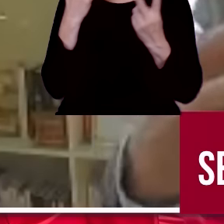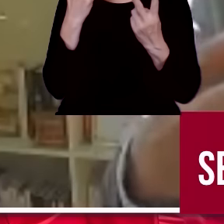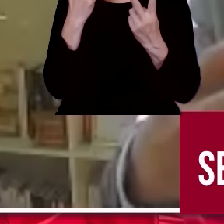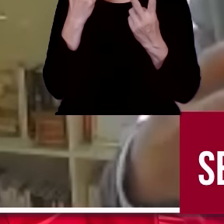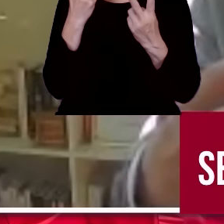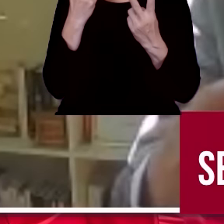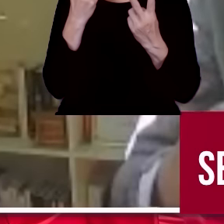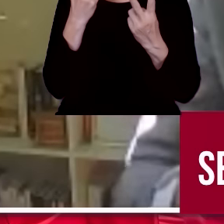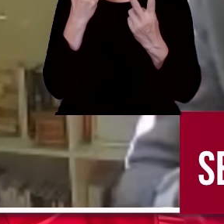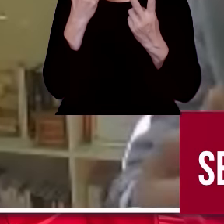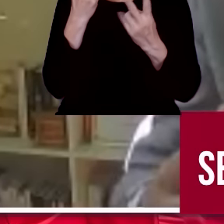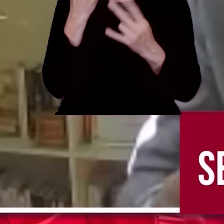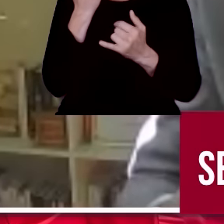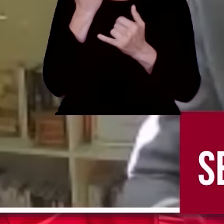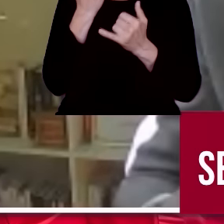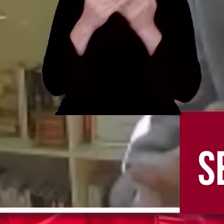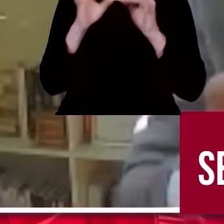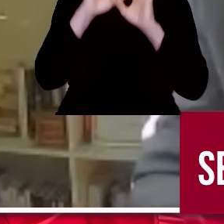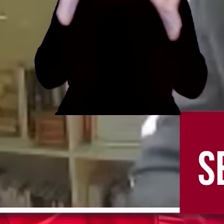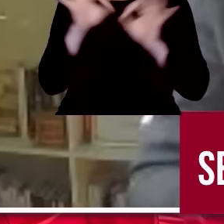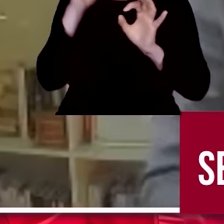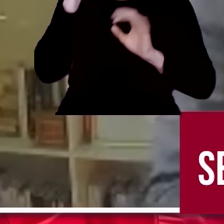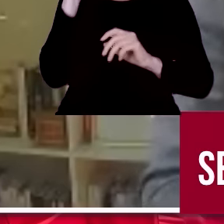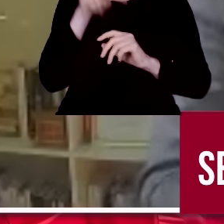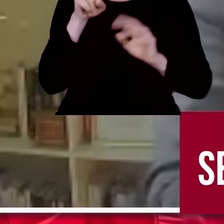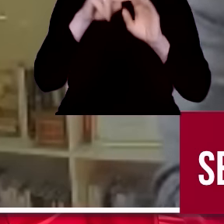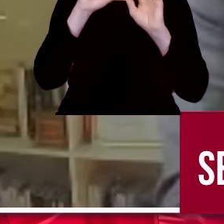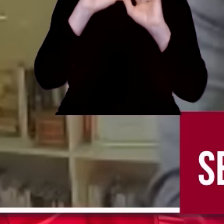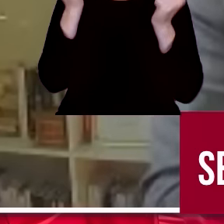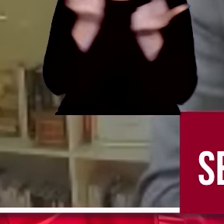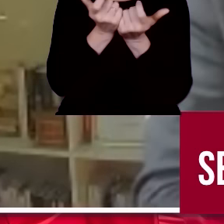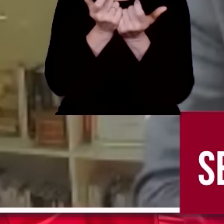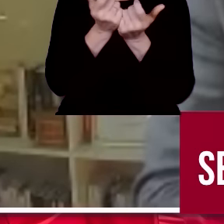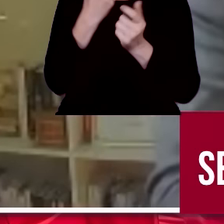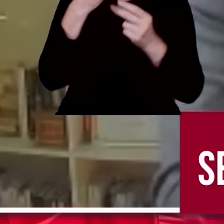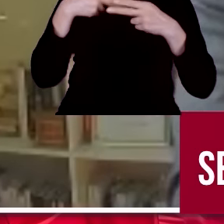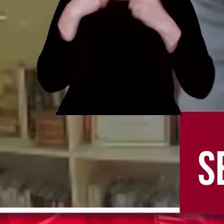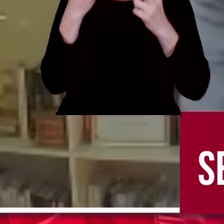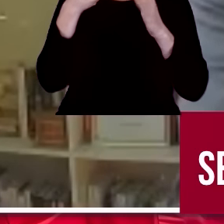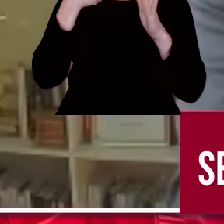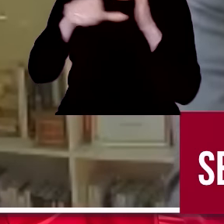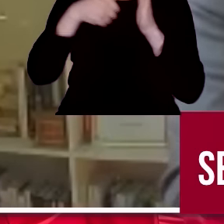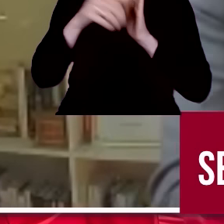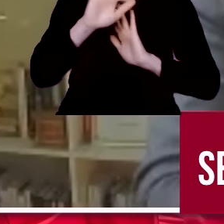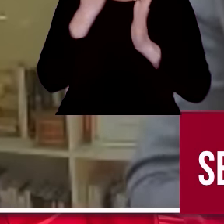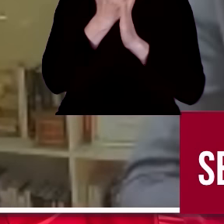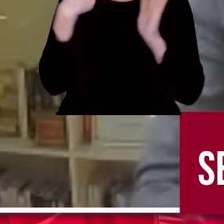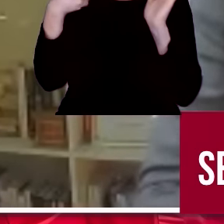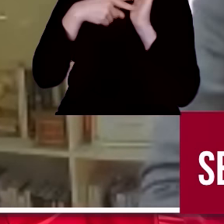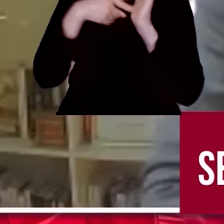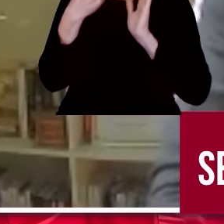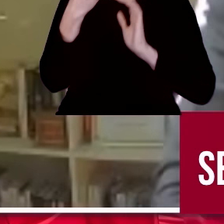gdyby spojrzeć na całość w kontekście nie dni nie tygodni nawet miesięcy ale ostatnich dwóch trzech